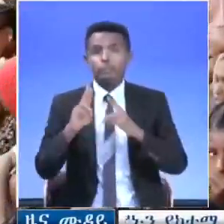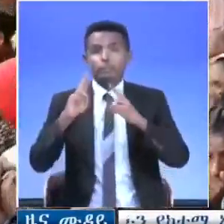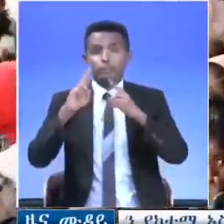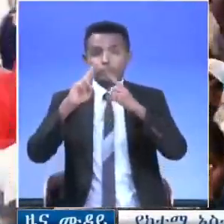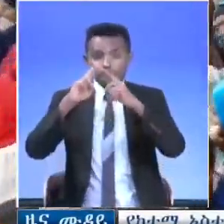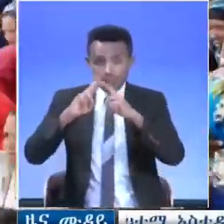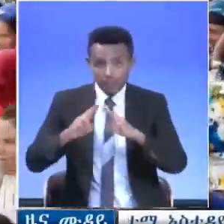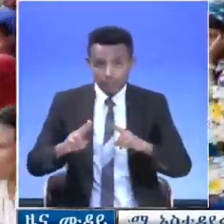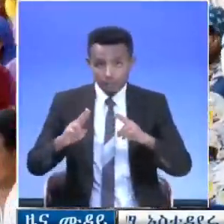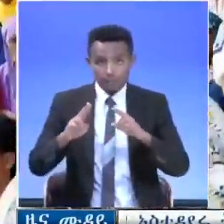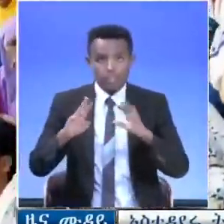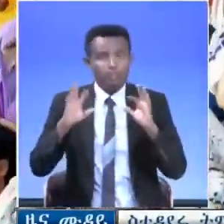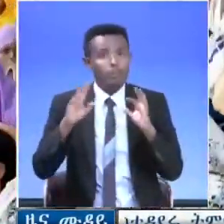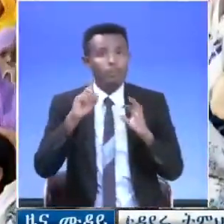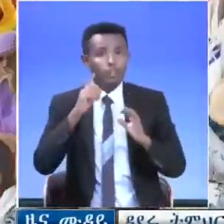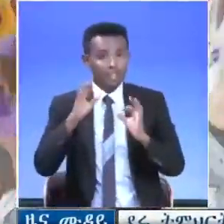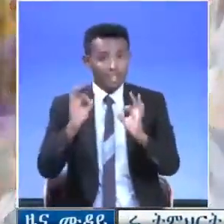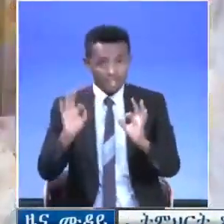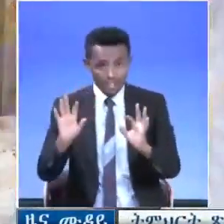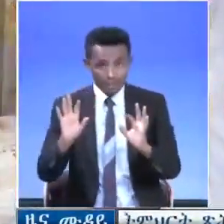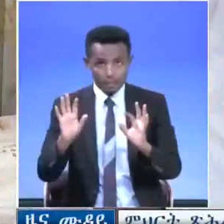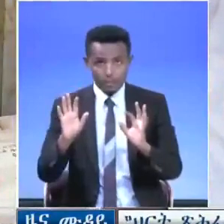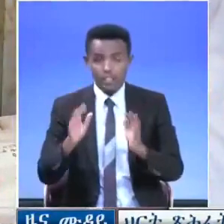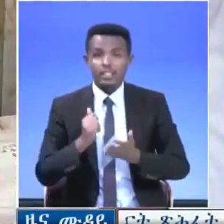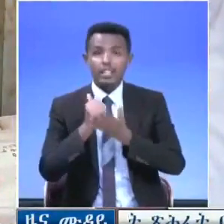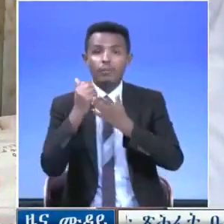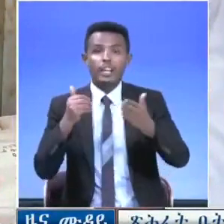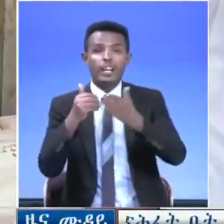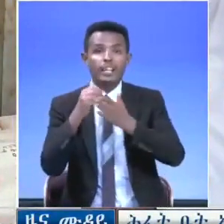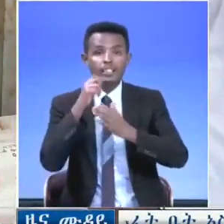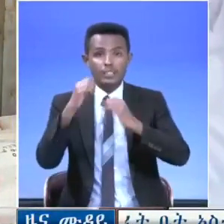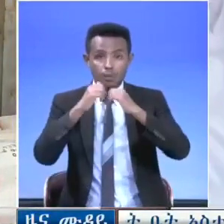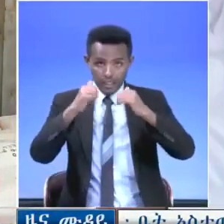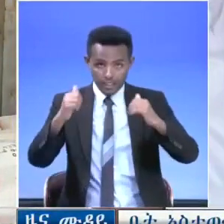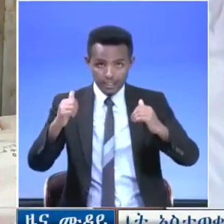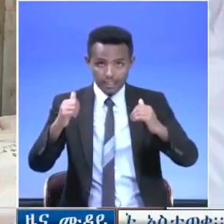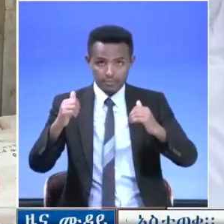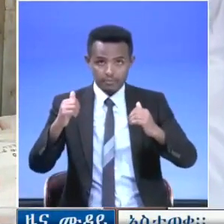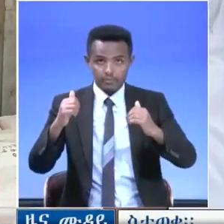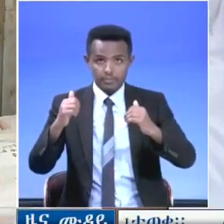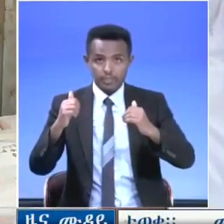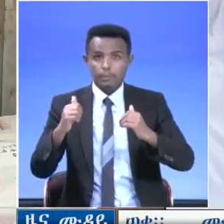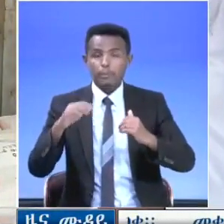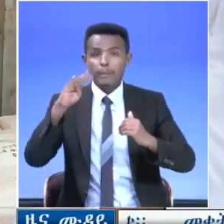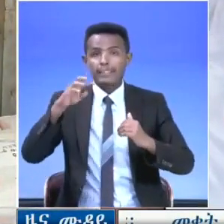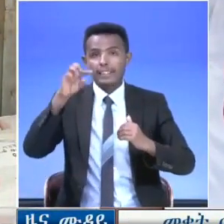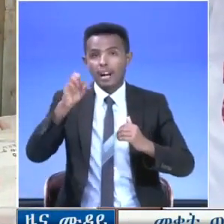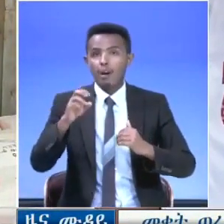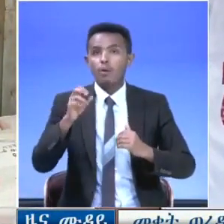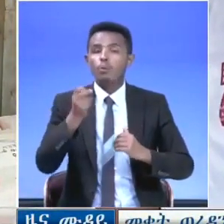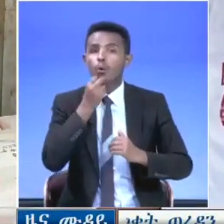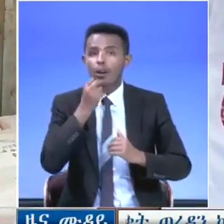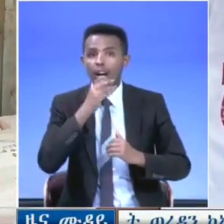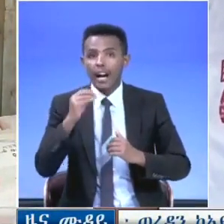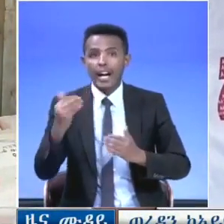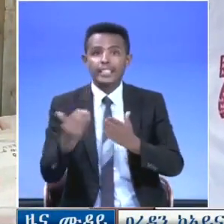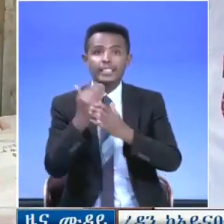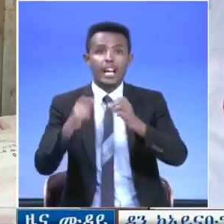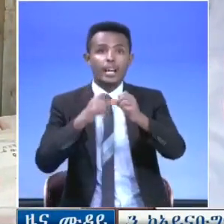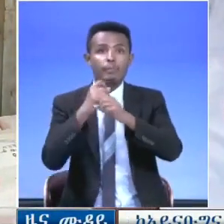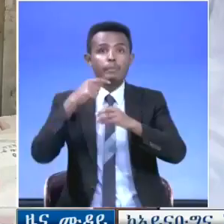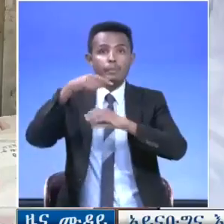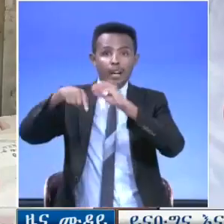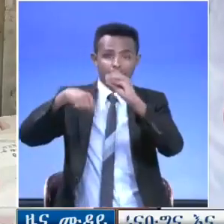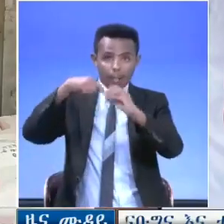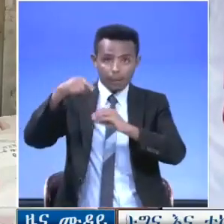ያልተሰራላቸው እና ድጋፉ ያልደረሳቸው እነሱ ለይተን ይማሊ መንታውሃ እና አዲስ ዓለም በሚባሉ አካባቢዎች